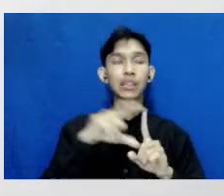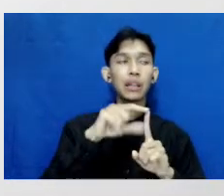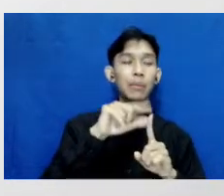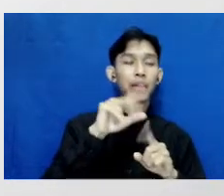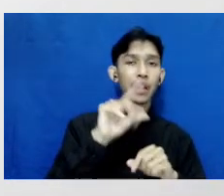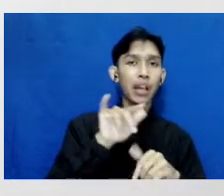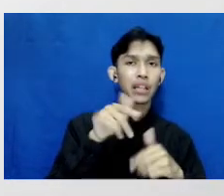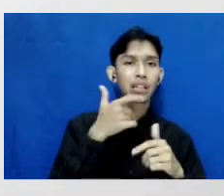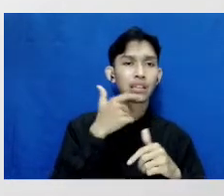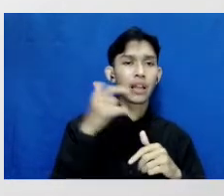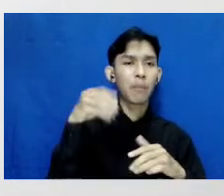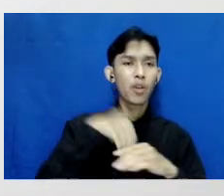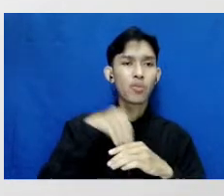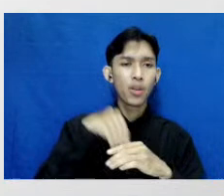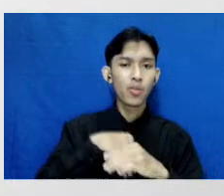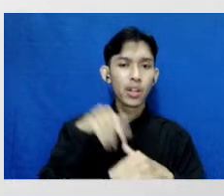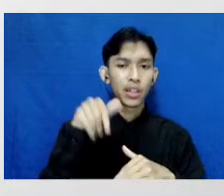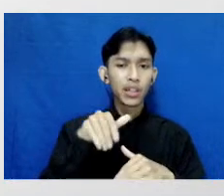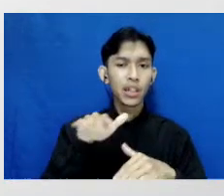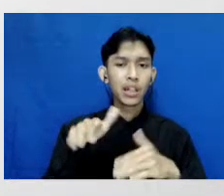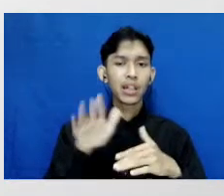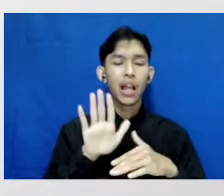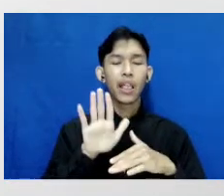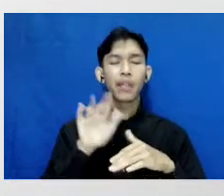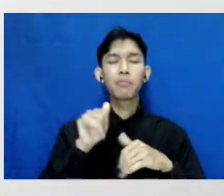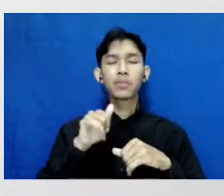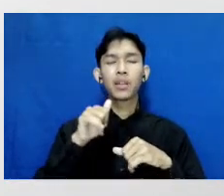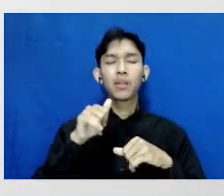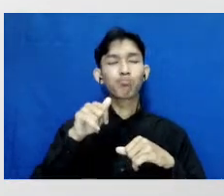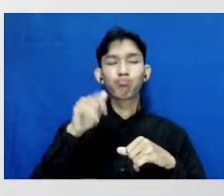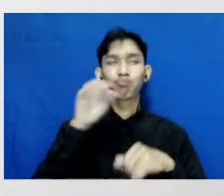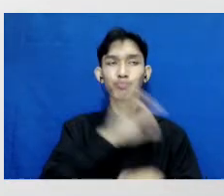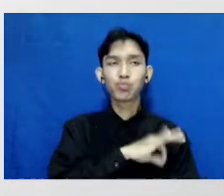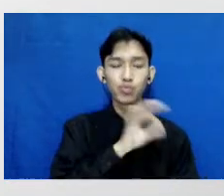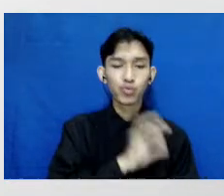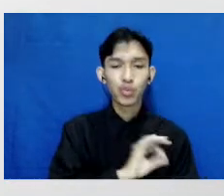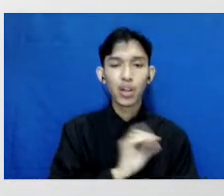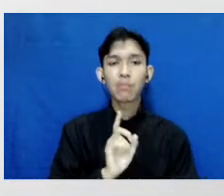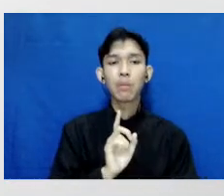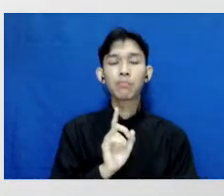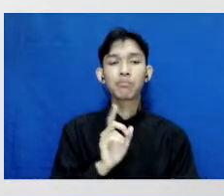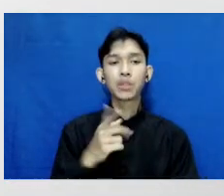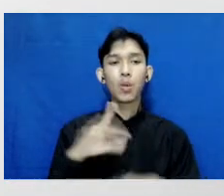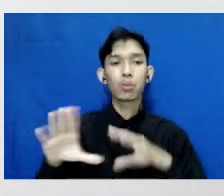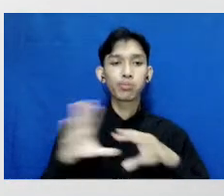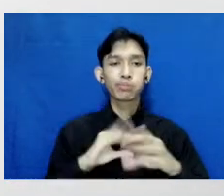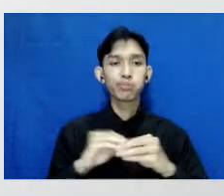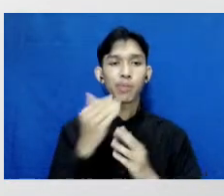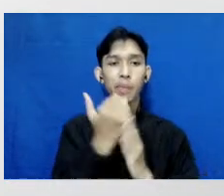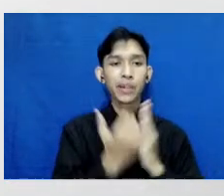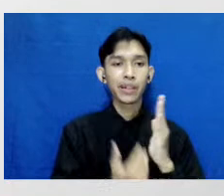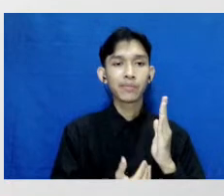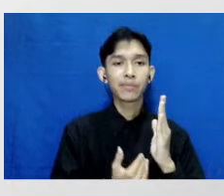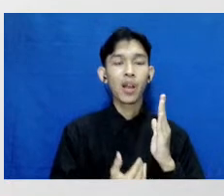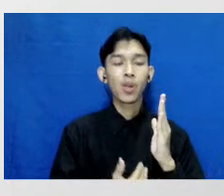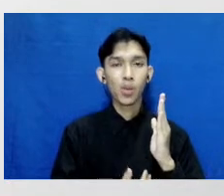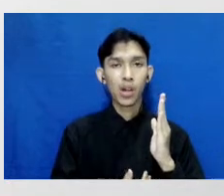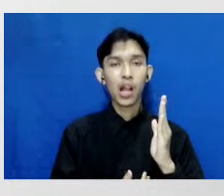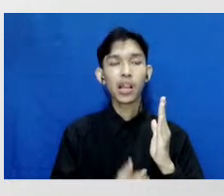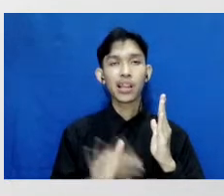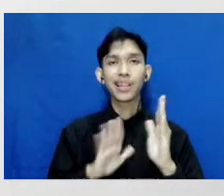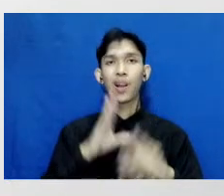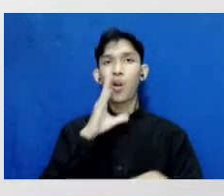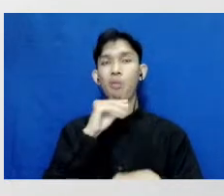pemerintah terkait masukan-masukan tersebut. Tentu ini akan sangat berharga sekali, karena kita bicara mengenai satu regulasi yang kembali tidak hanya